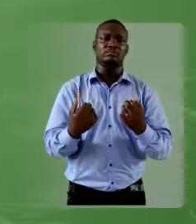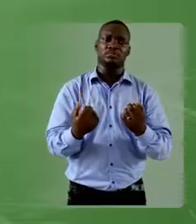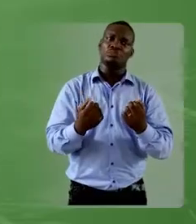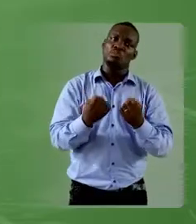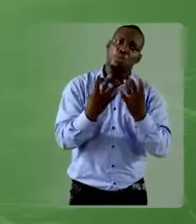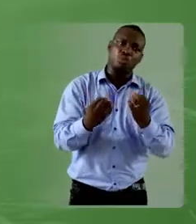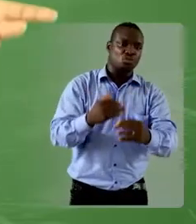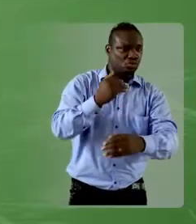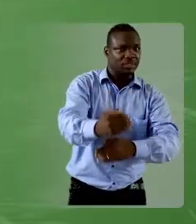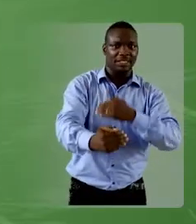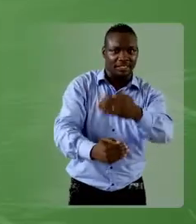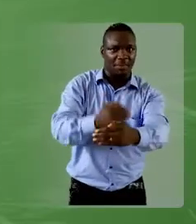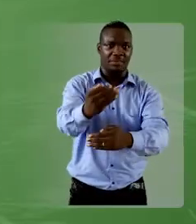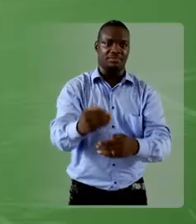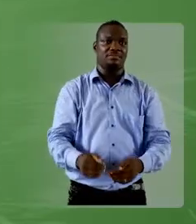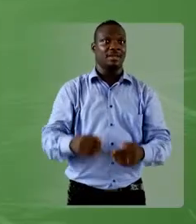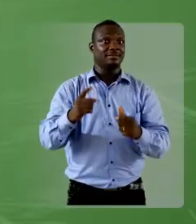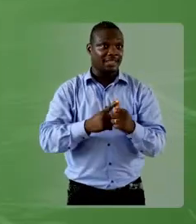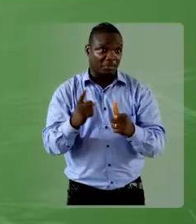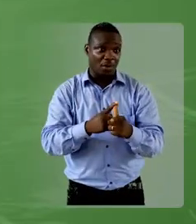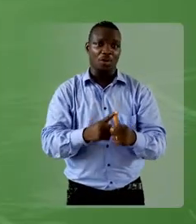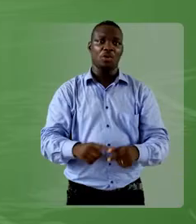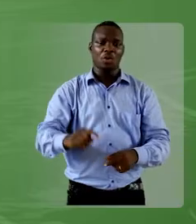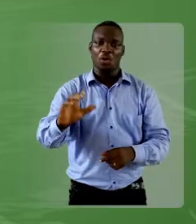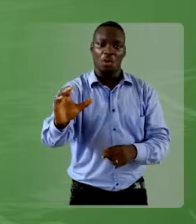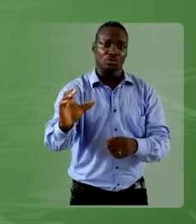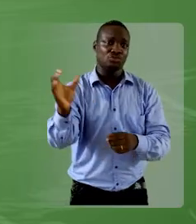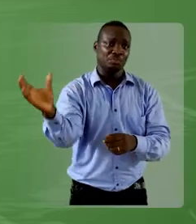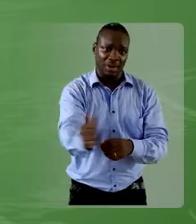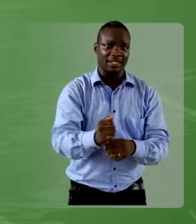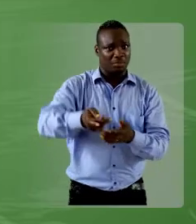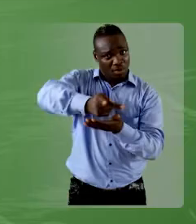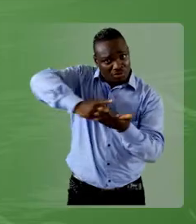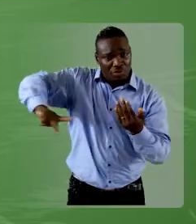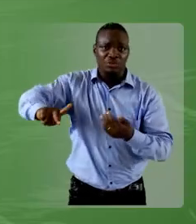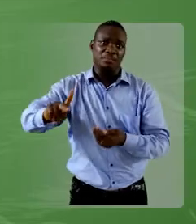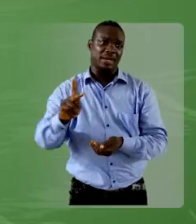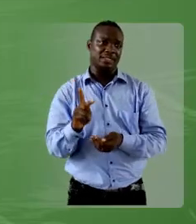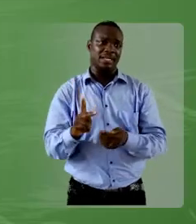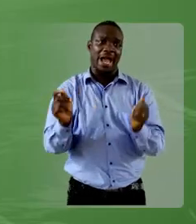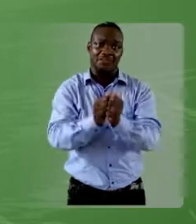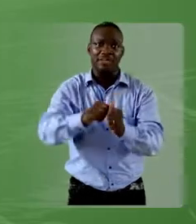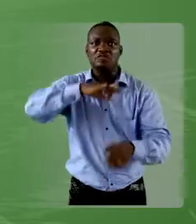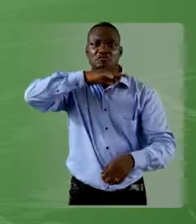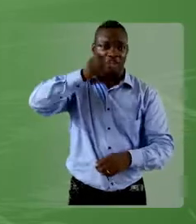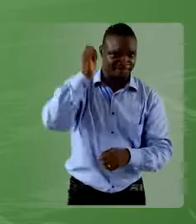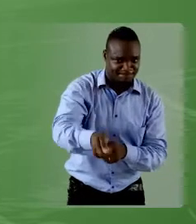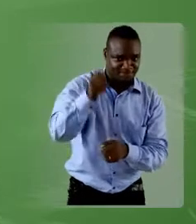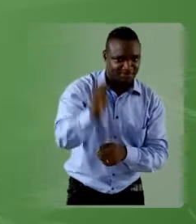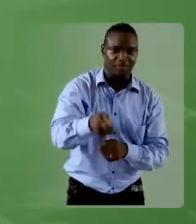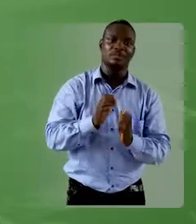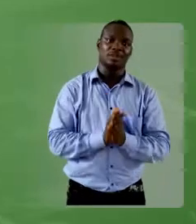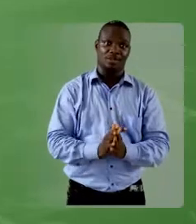sont: première étape, on prélève des échantillons à l'aide de marteaux. En deuxième